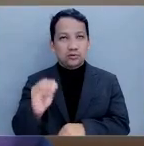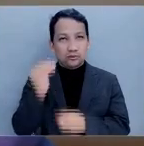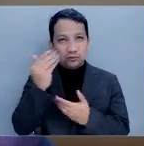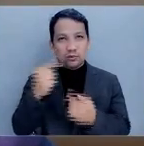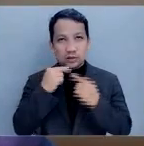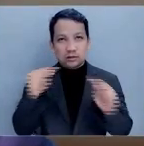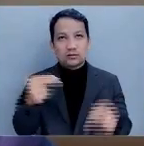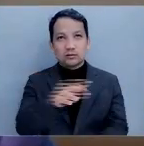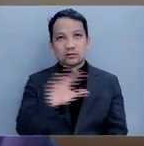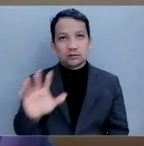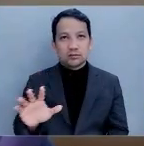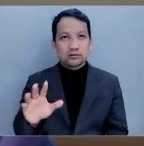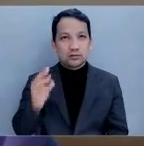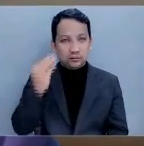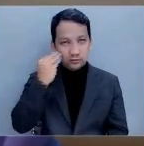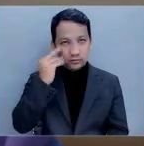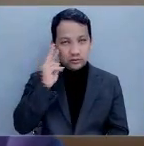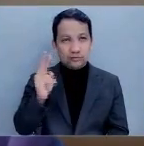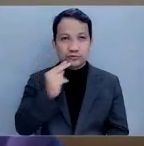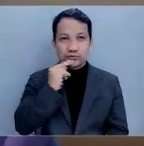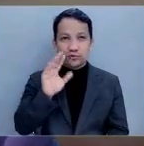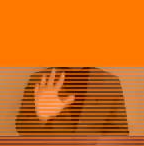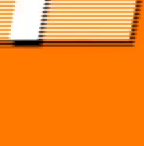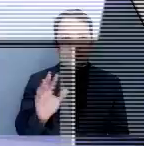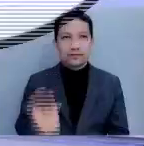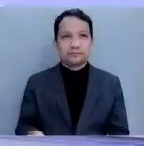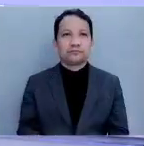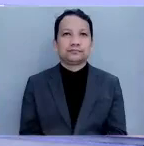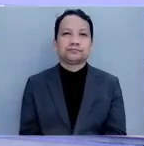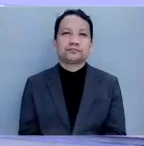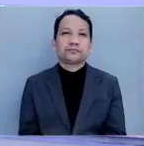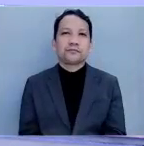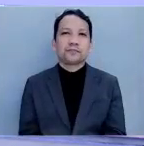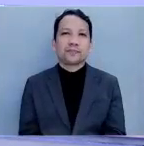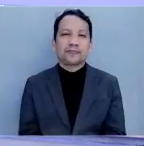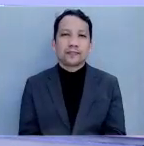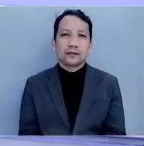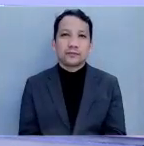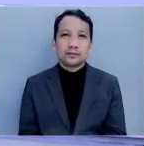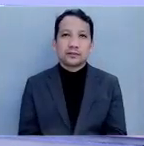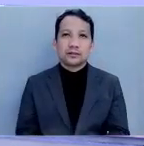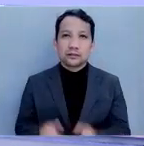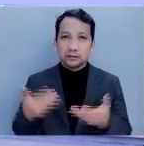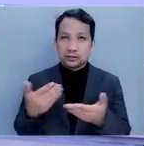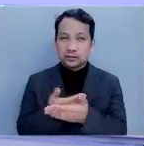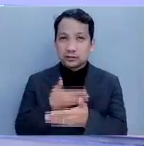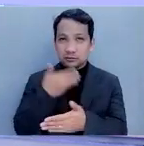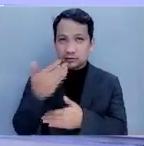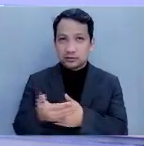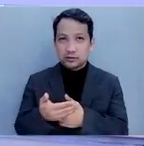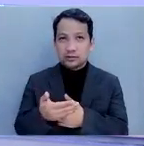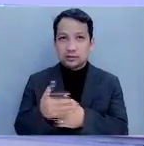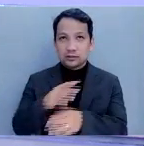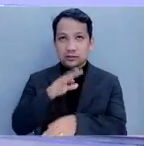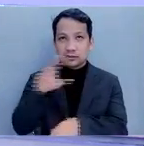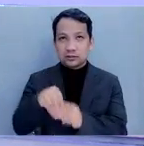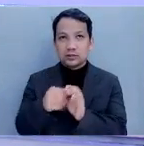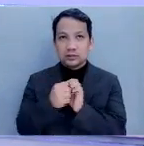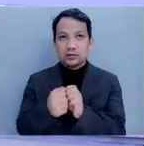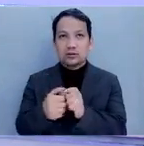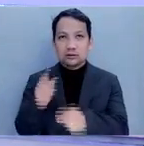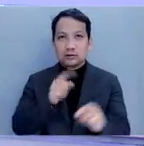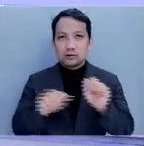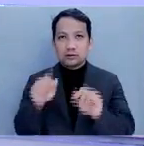sa Frontline, Von Belinario, News 5. Ito pang matindi sa sabak sa mga